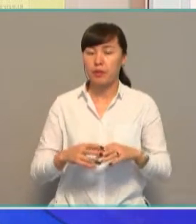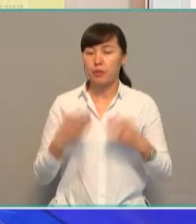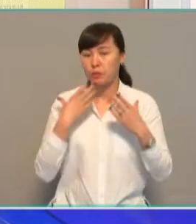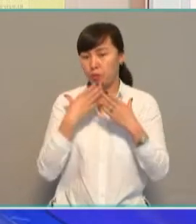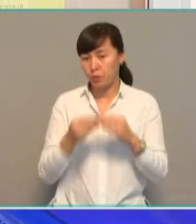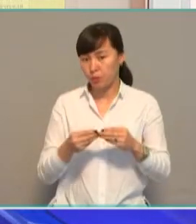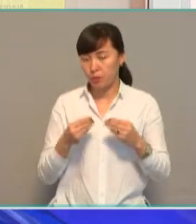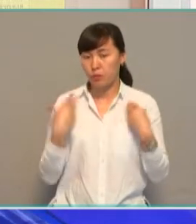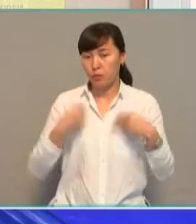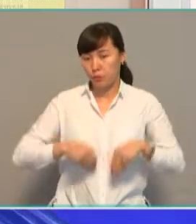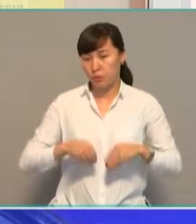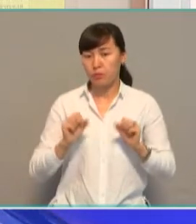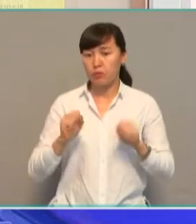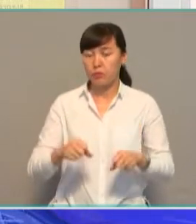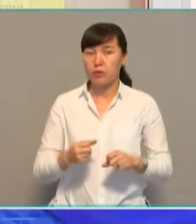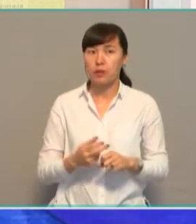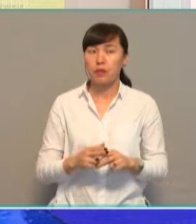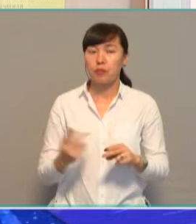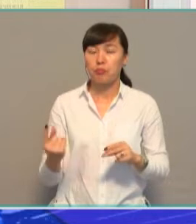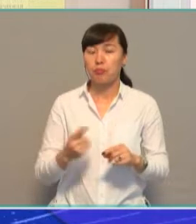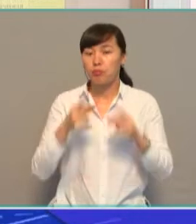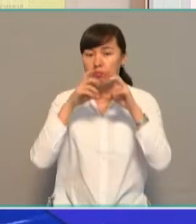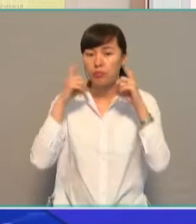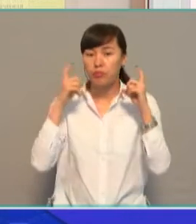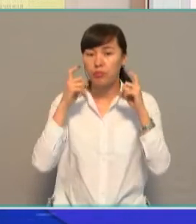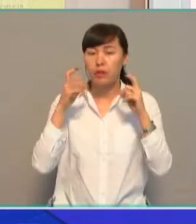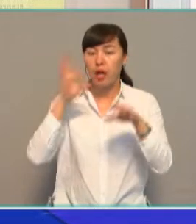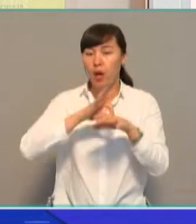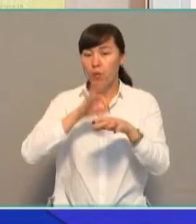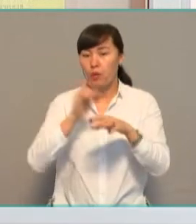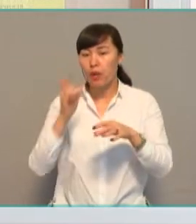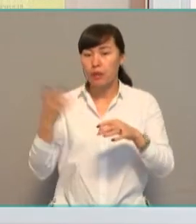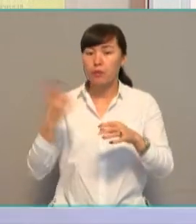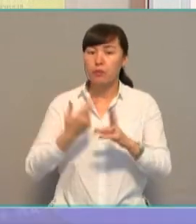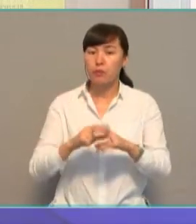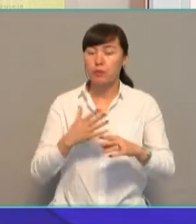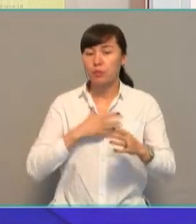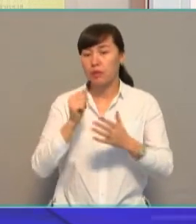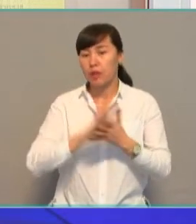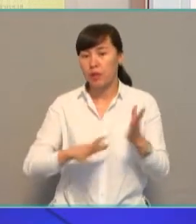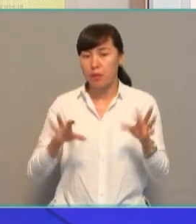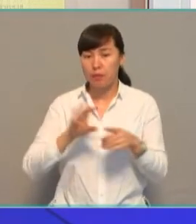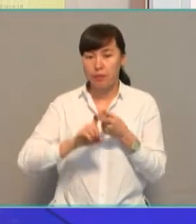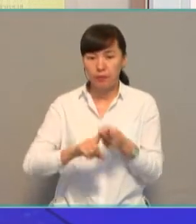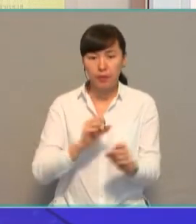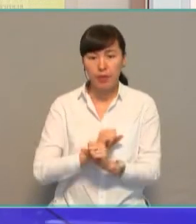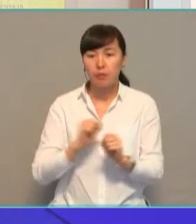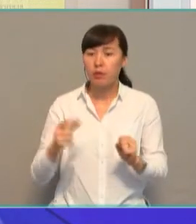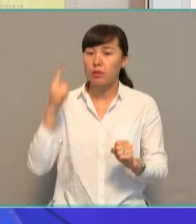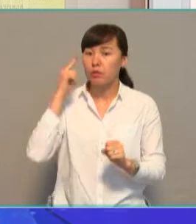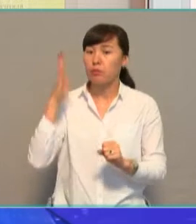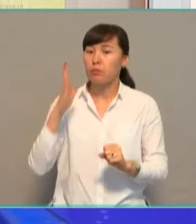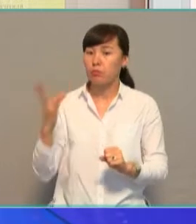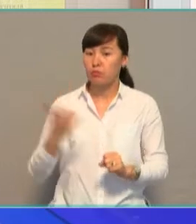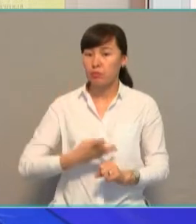өзінің қорғануға киюге болады. Біріншіден, ең бірінші бетпердені науқас адам кию керек, соны мен ары қарай бұны таратпайын деген